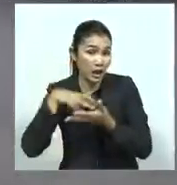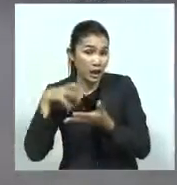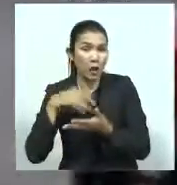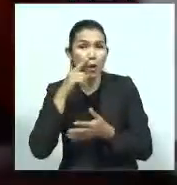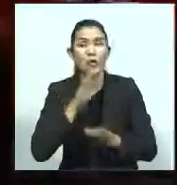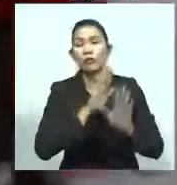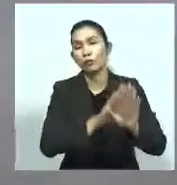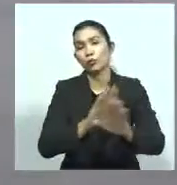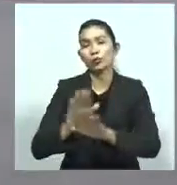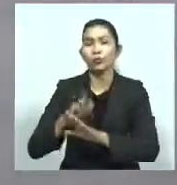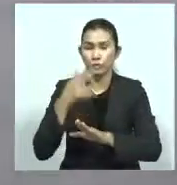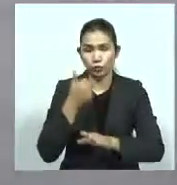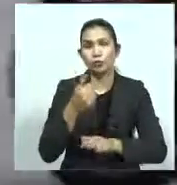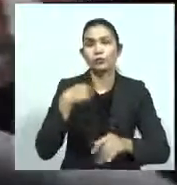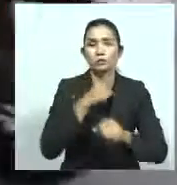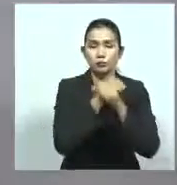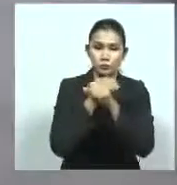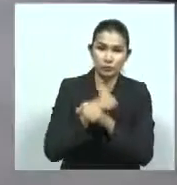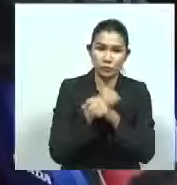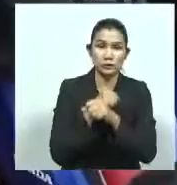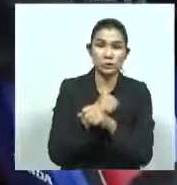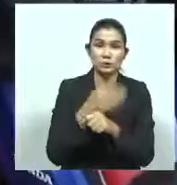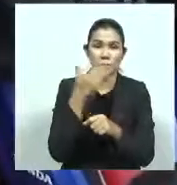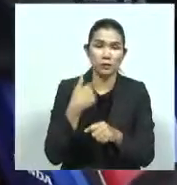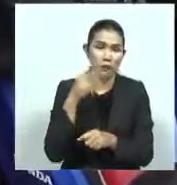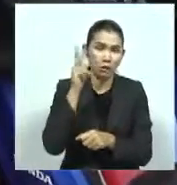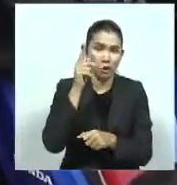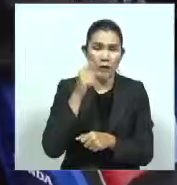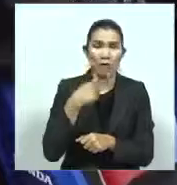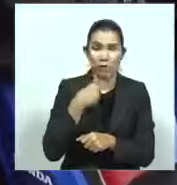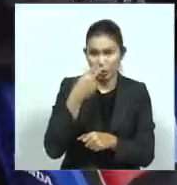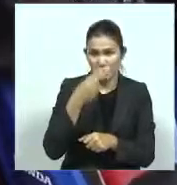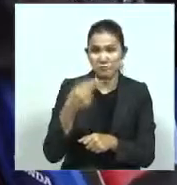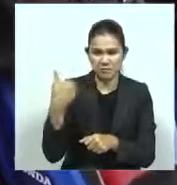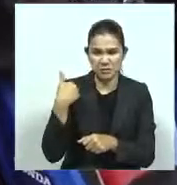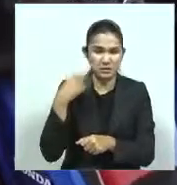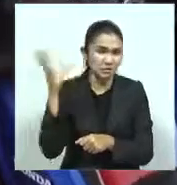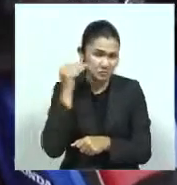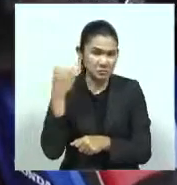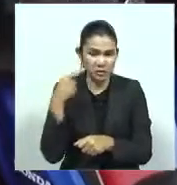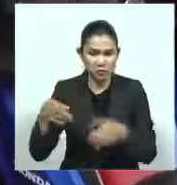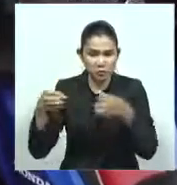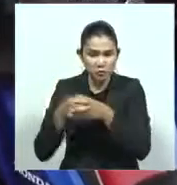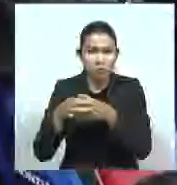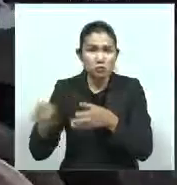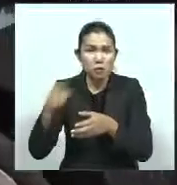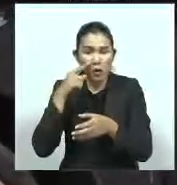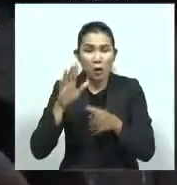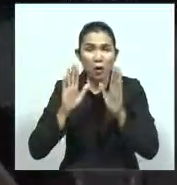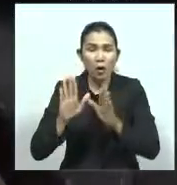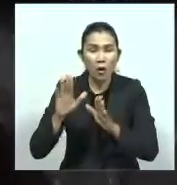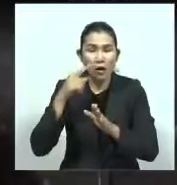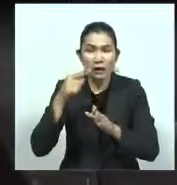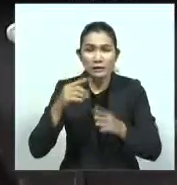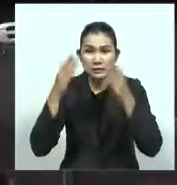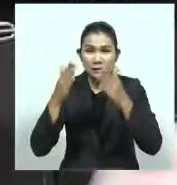ให้ทุกหน่วยเพิ่มความระมัดระวังในการปฏิบัติงานหลังจากปรากฏข่าวสารความเคลื่อนไหวของกลุ่มผู้ก่อเหตุรุนแรงในพื้นที่อำเภอรามัน